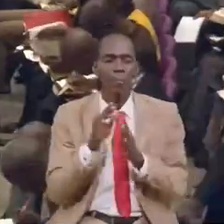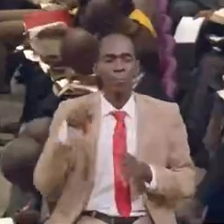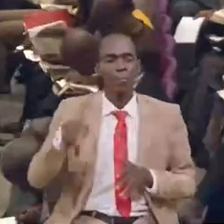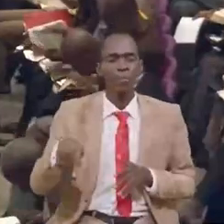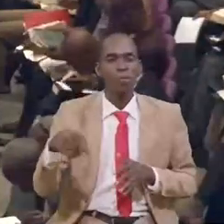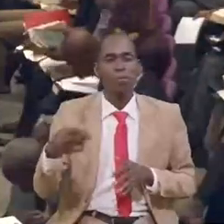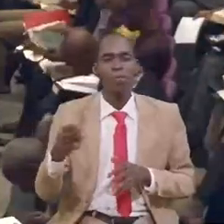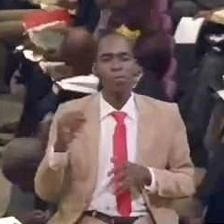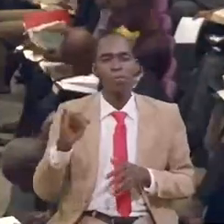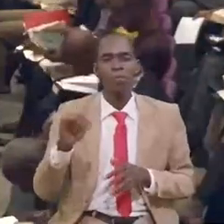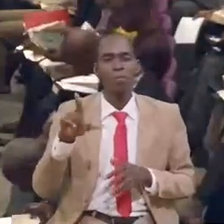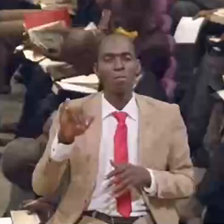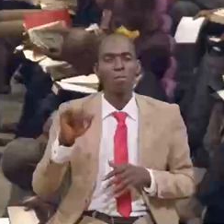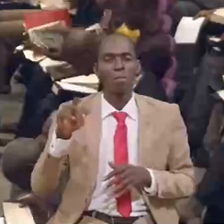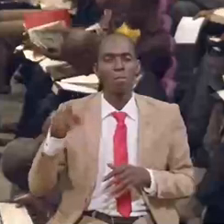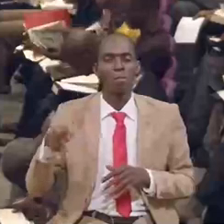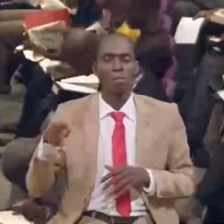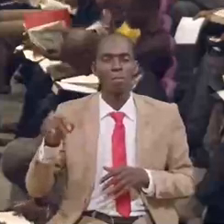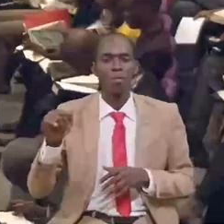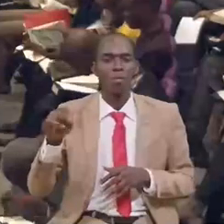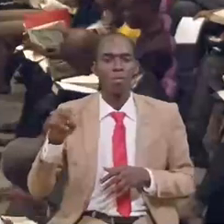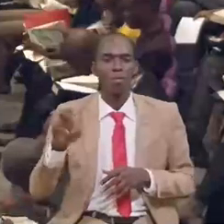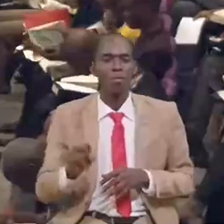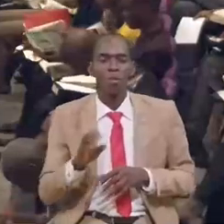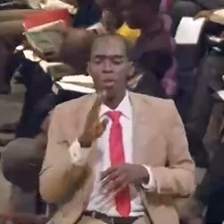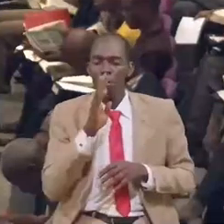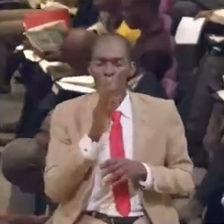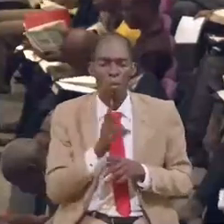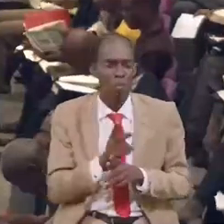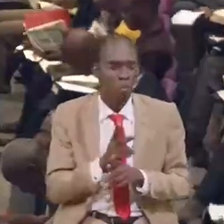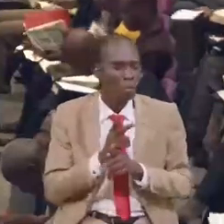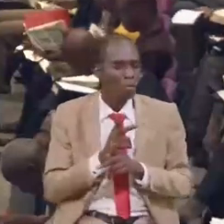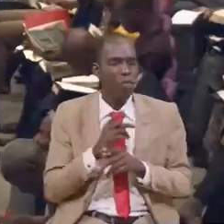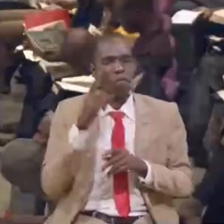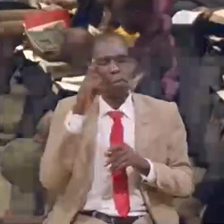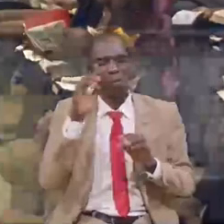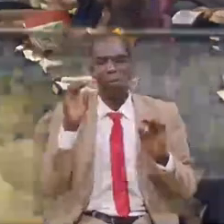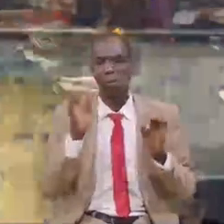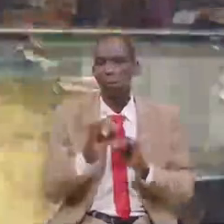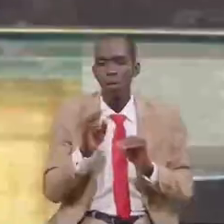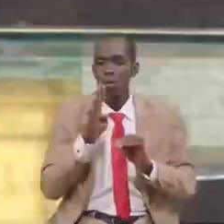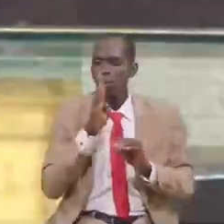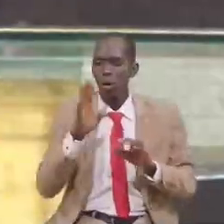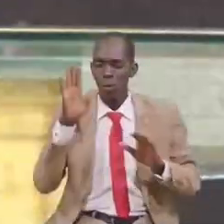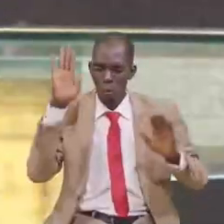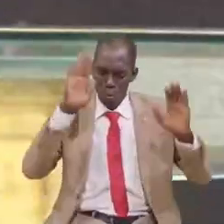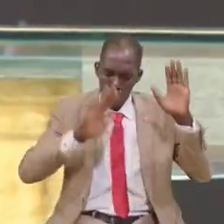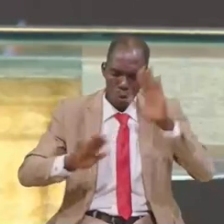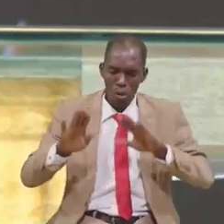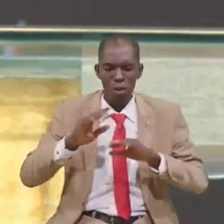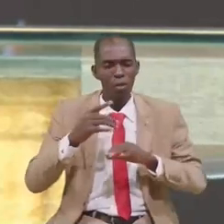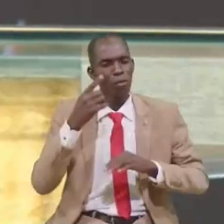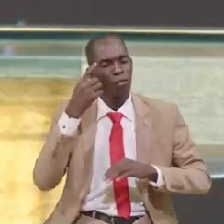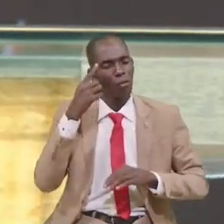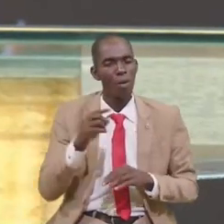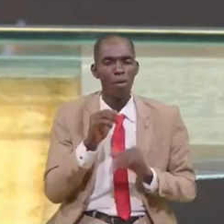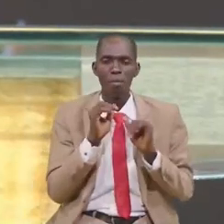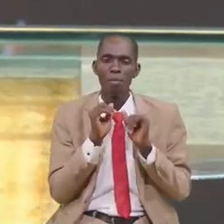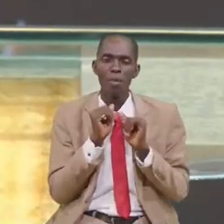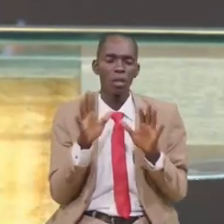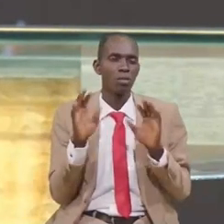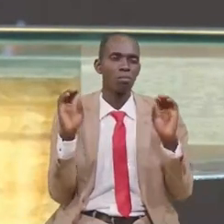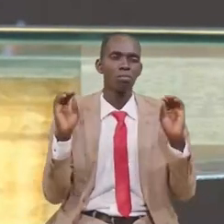Philippiens 4, 6. Ne vous inquiétez de rien, ne vous souciez de rien, ne vous attristez de rien, mais